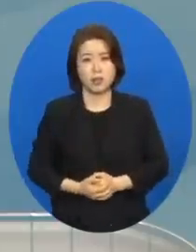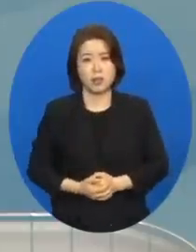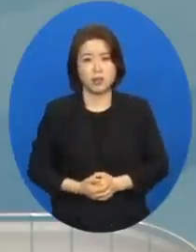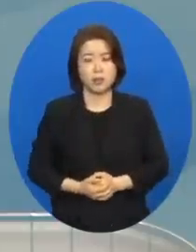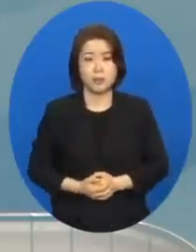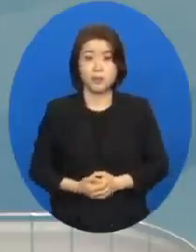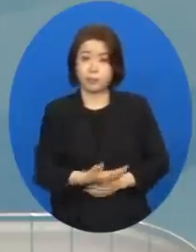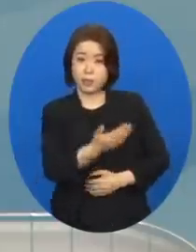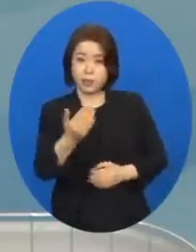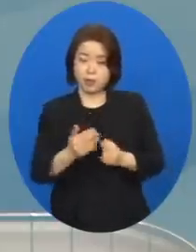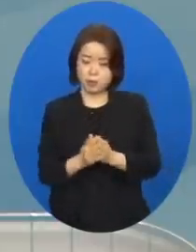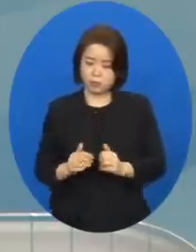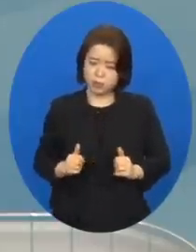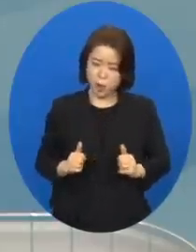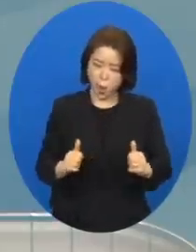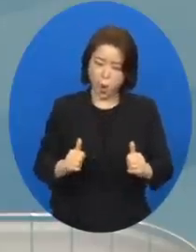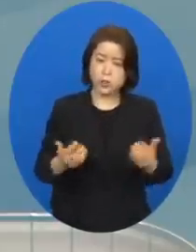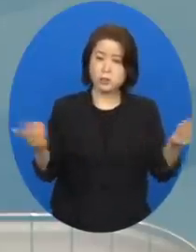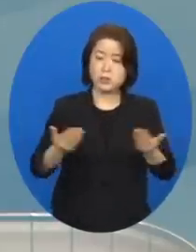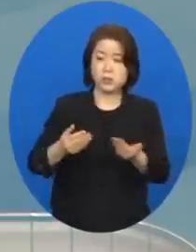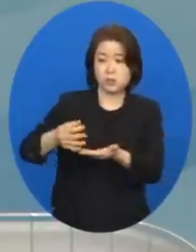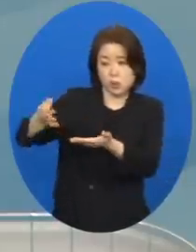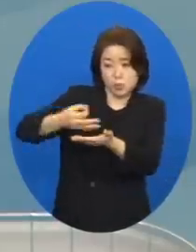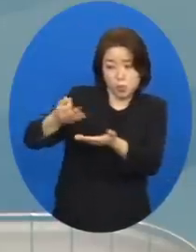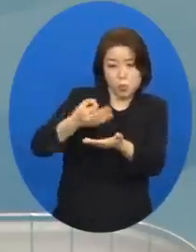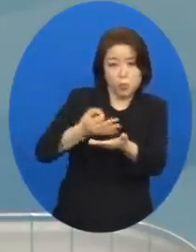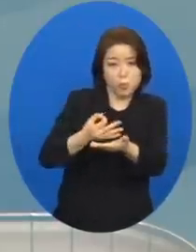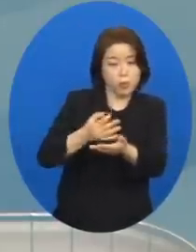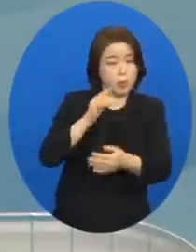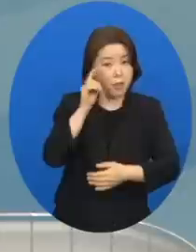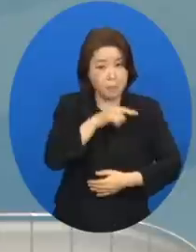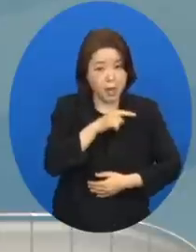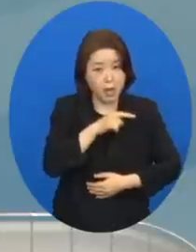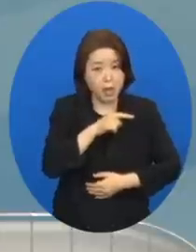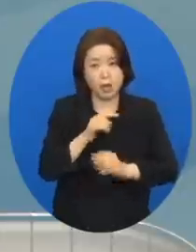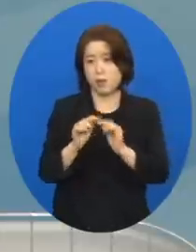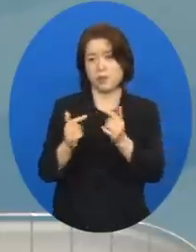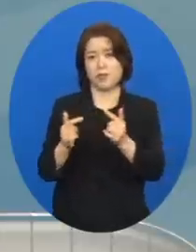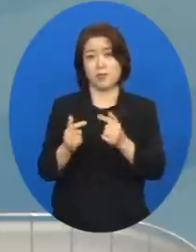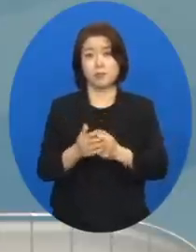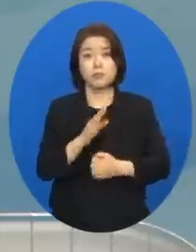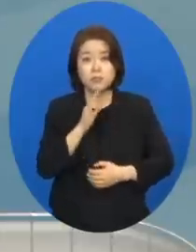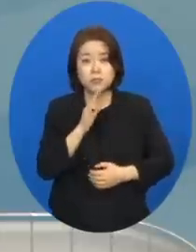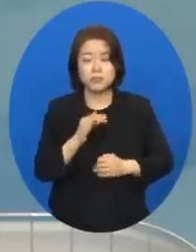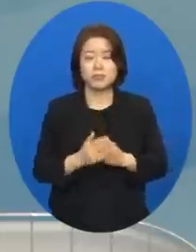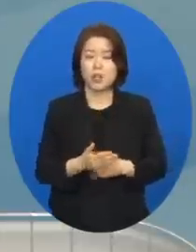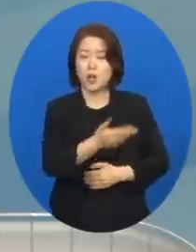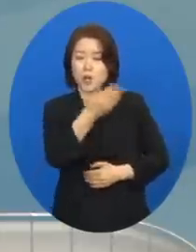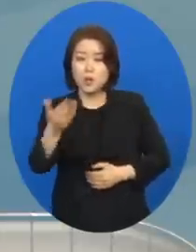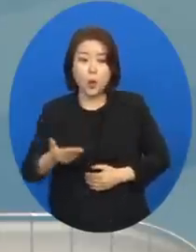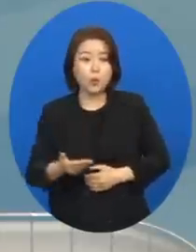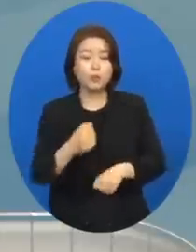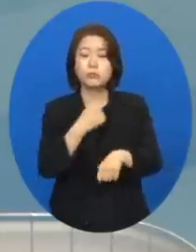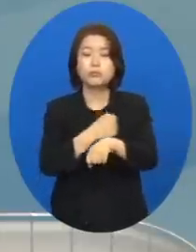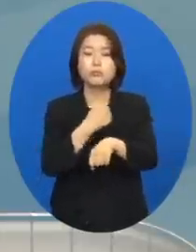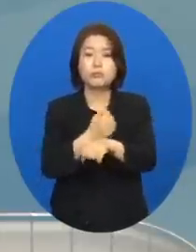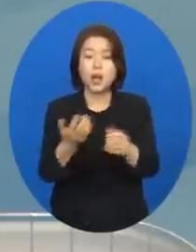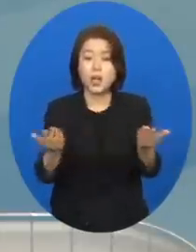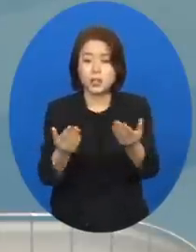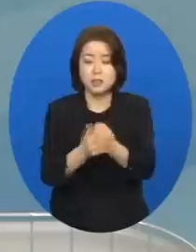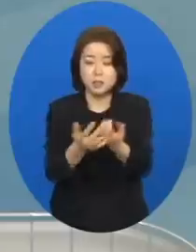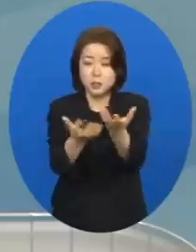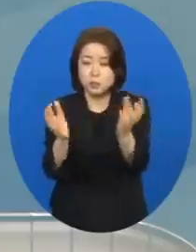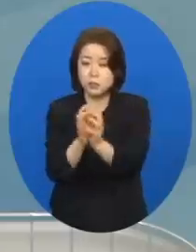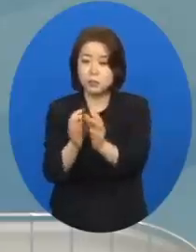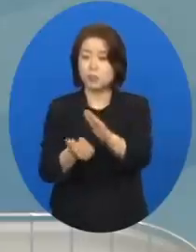여러분 열심히 일해서 돈 버는 게 뭐 나쁜 일이겠습니까? 여러분들이 하고 있는 분야에서 성공하려고 애를